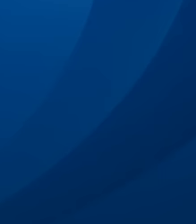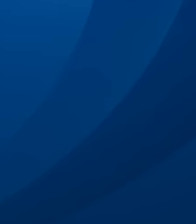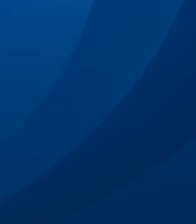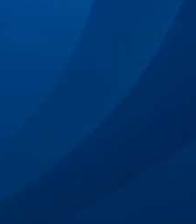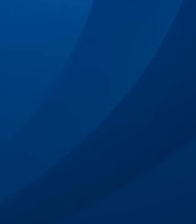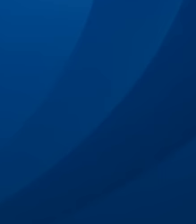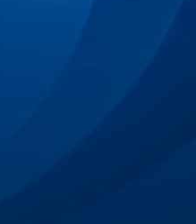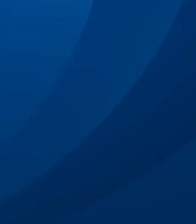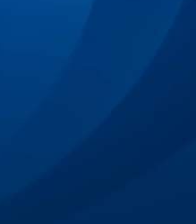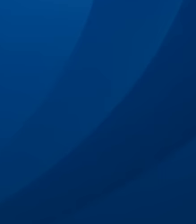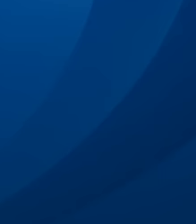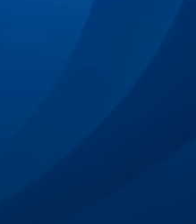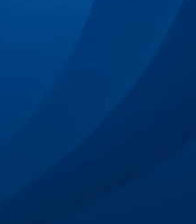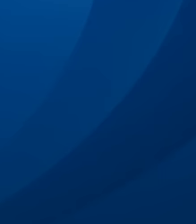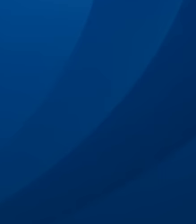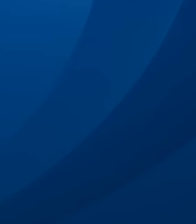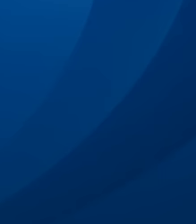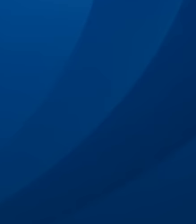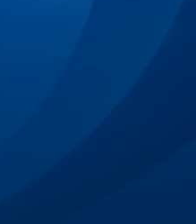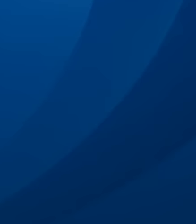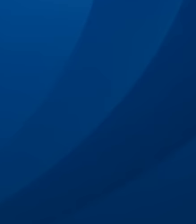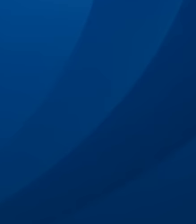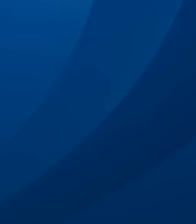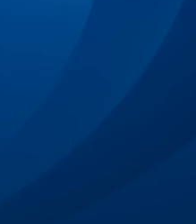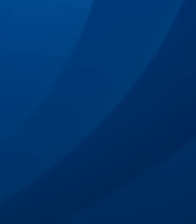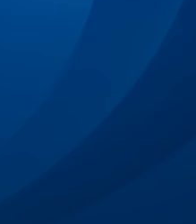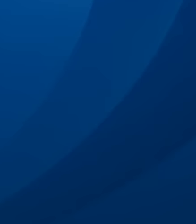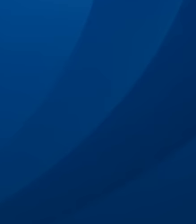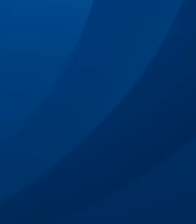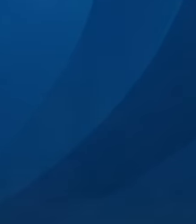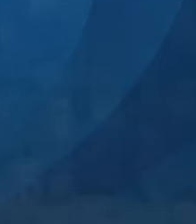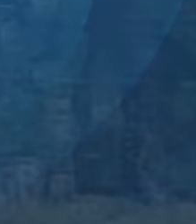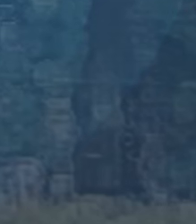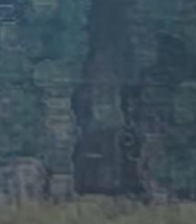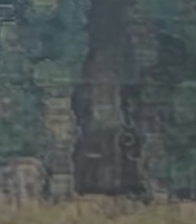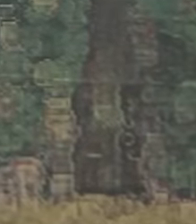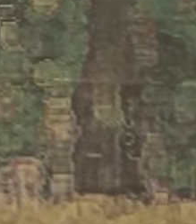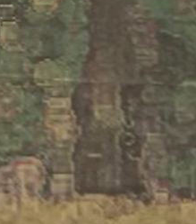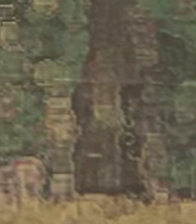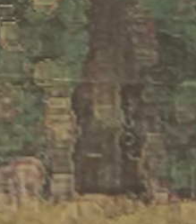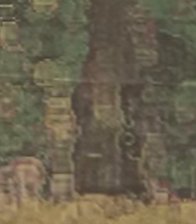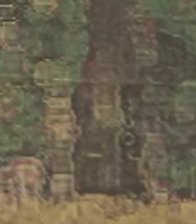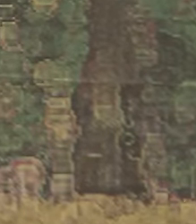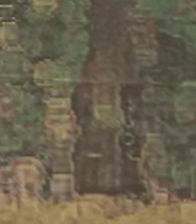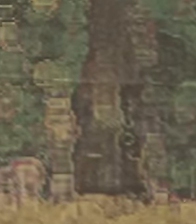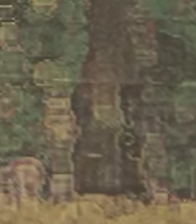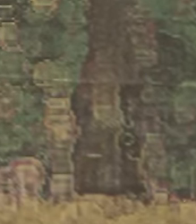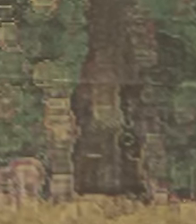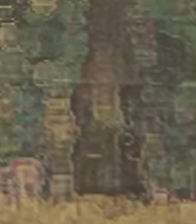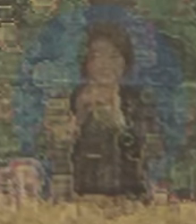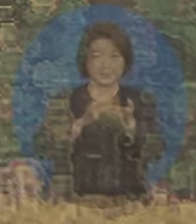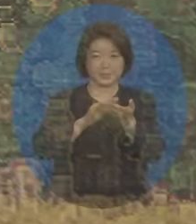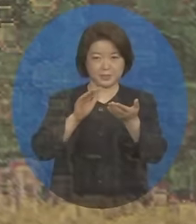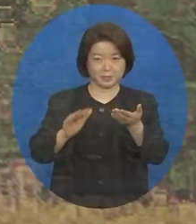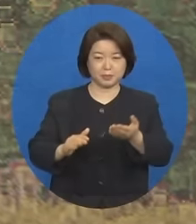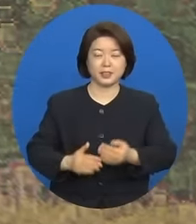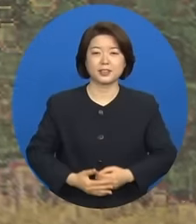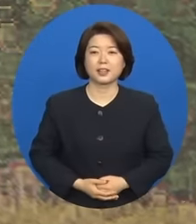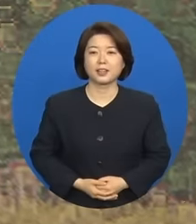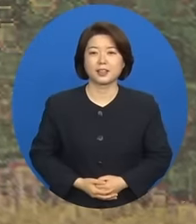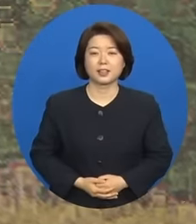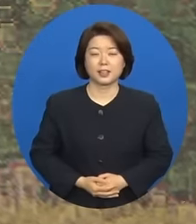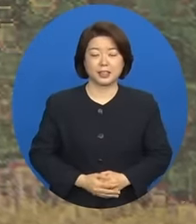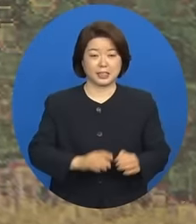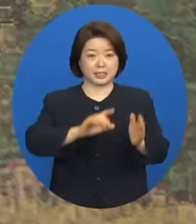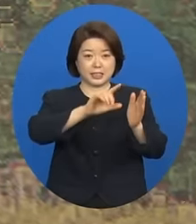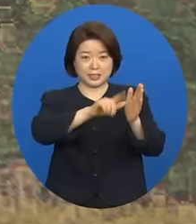떠나서 내 출생지로 돌아가라 하셨느니라. 아멘. 하나님의 말씀입니다. 세대를 잇는